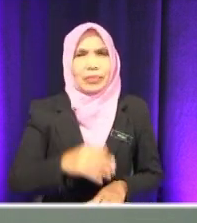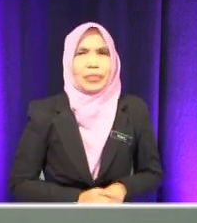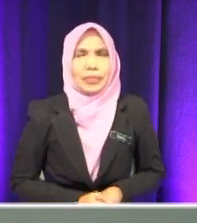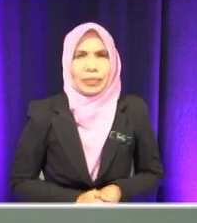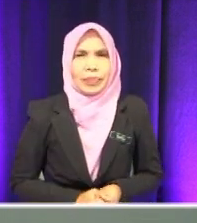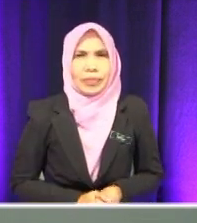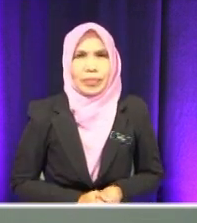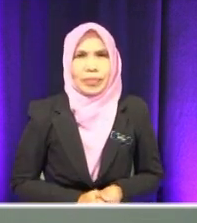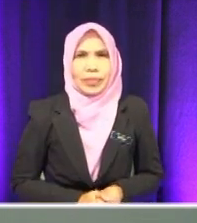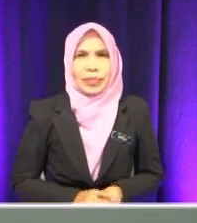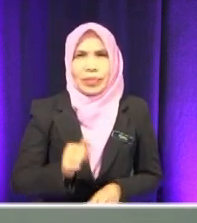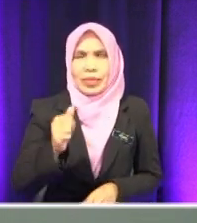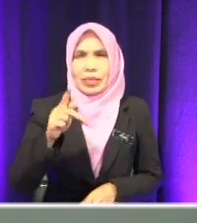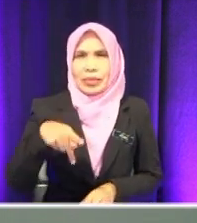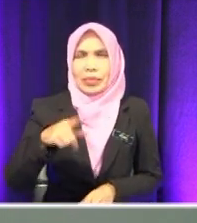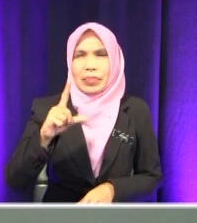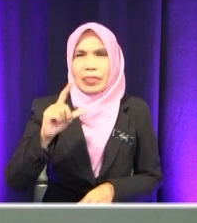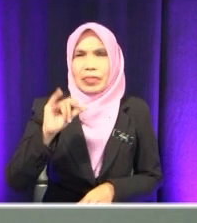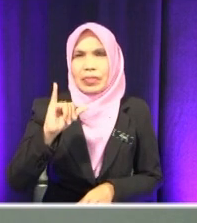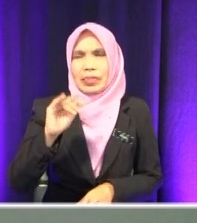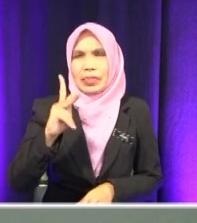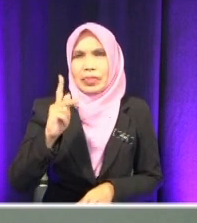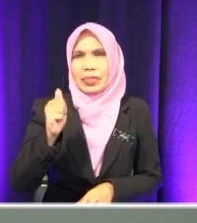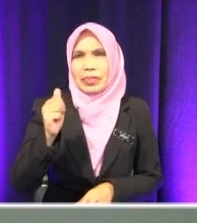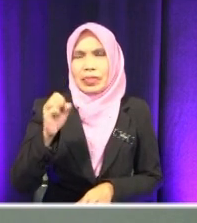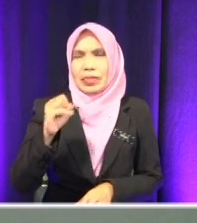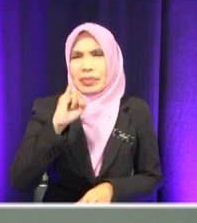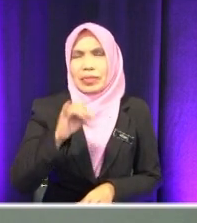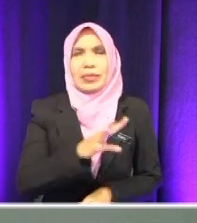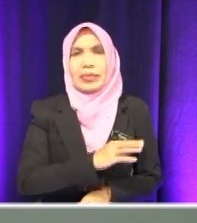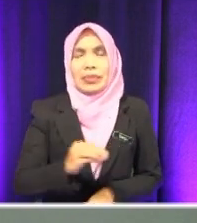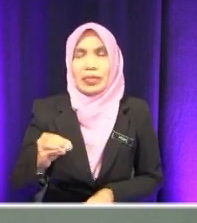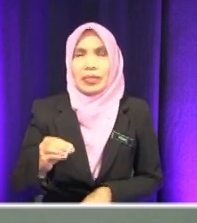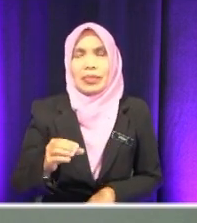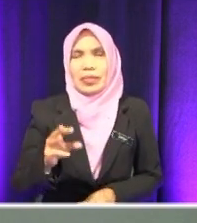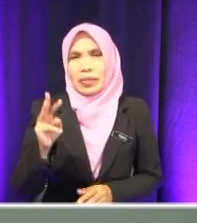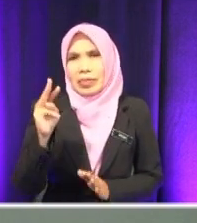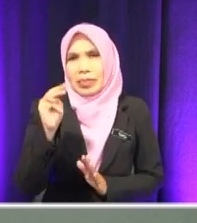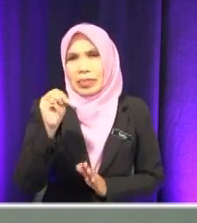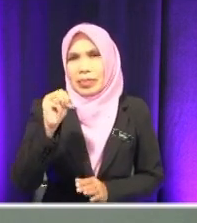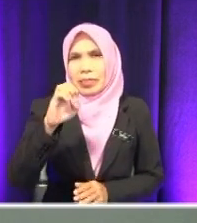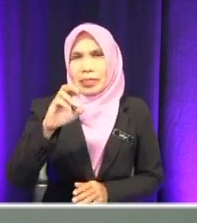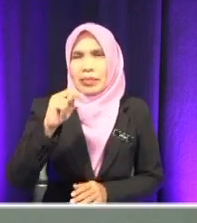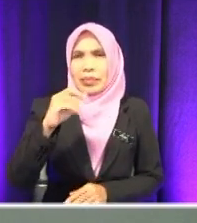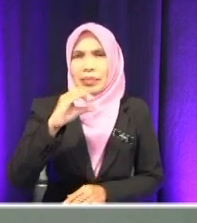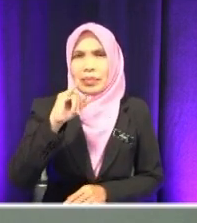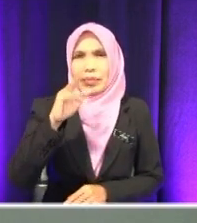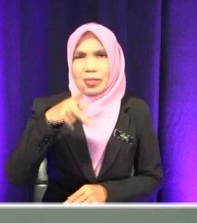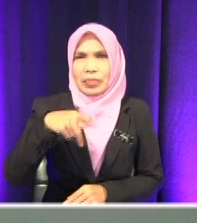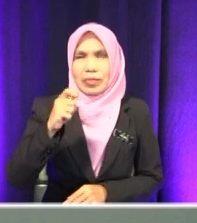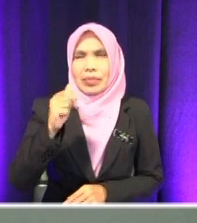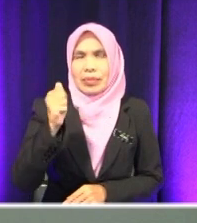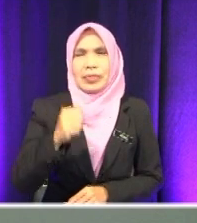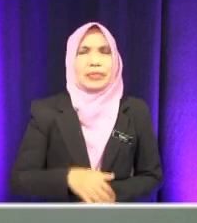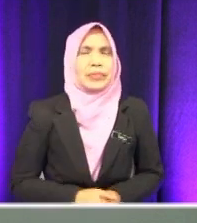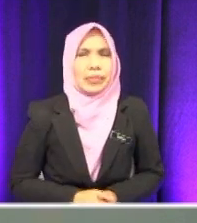so Barce soalan sehingga habis itu Memanglah betul betul saya tidak peduli ada yang cakep boleh tak tengok tunjuk